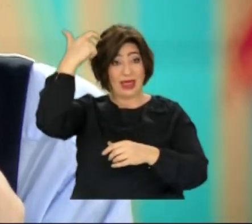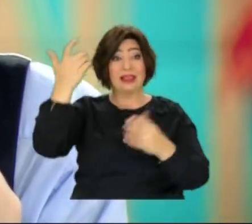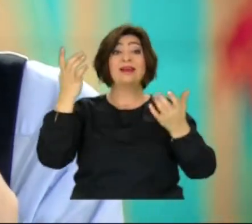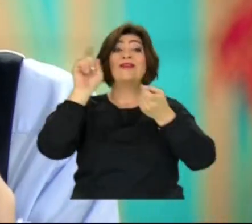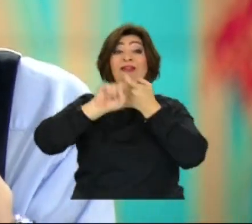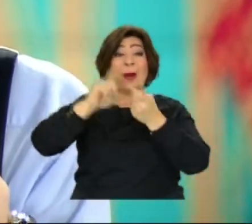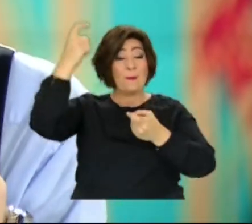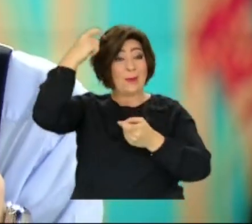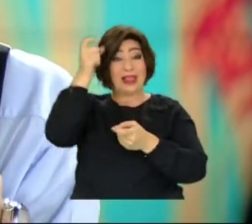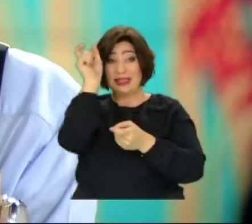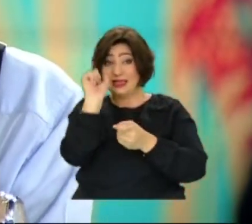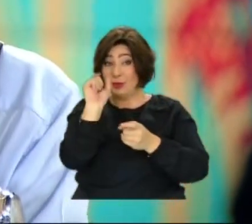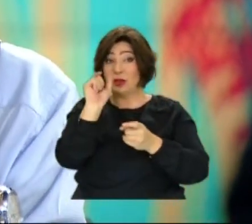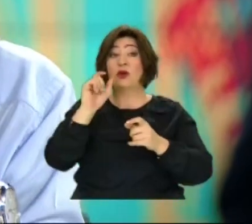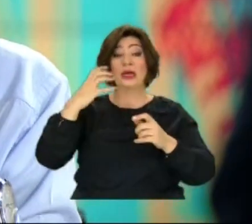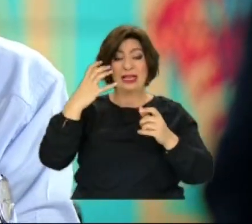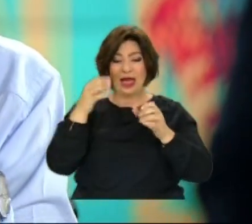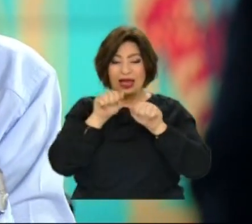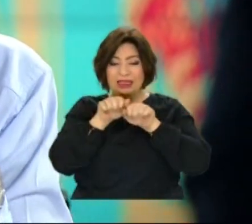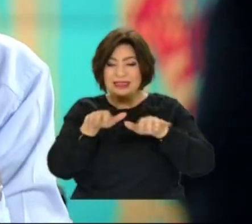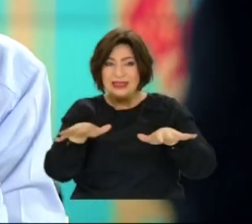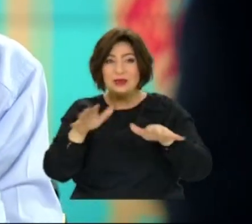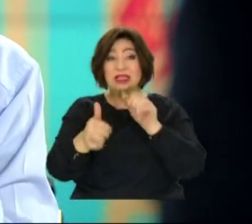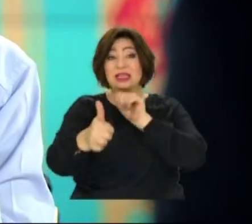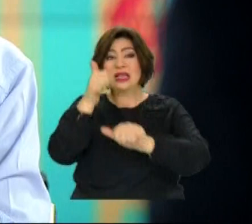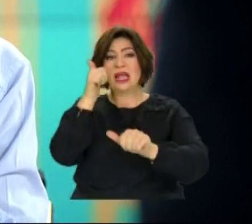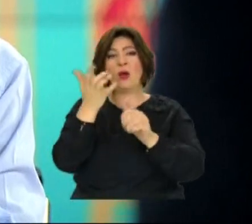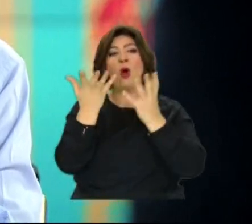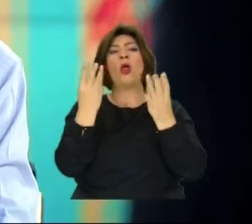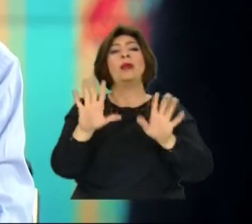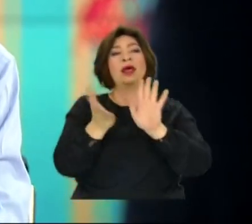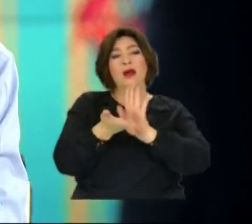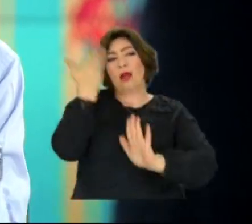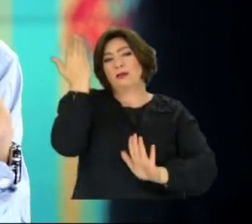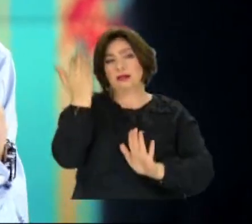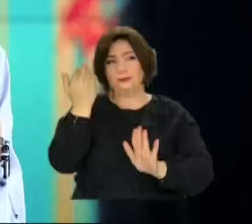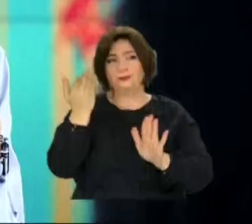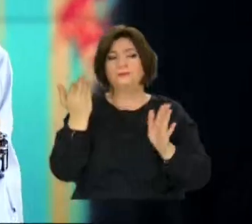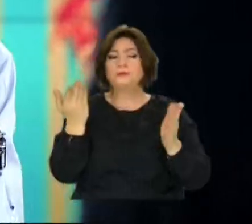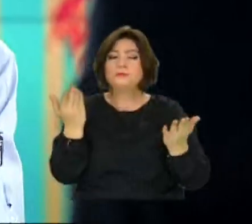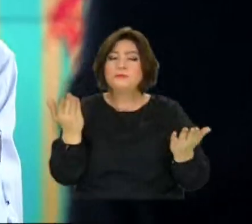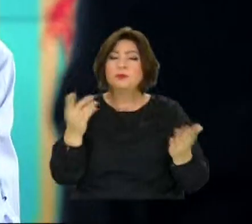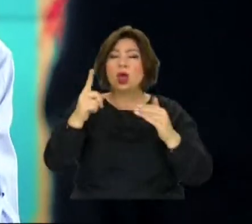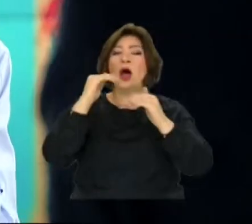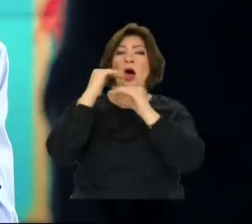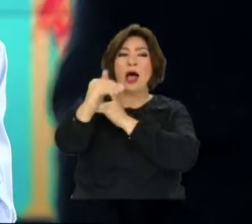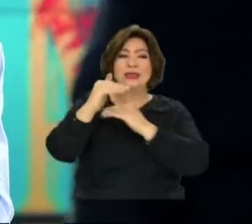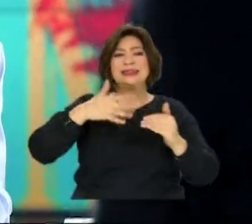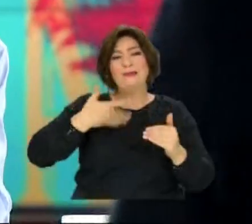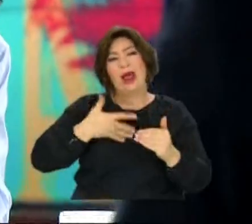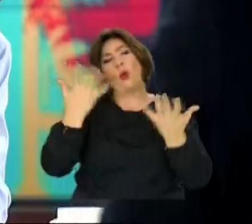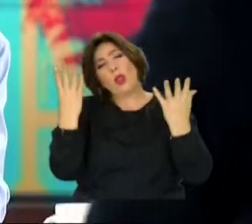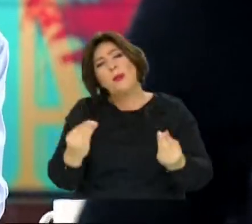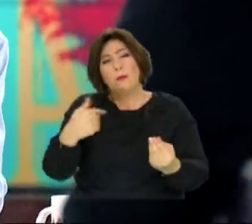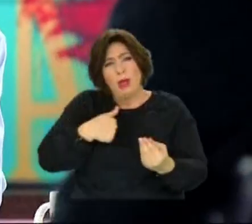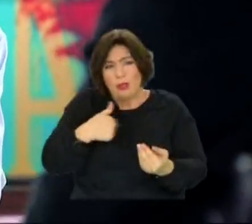ve beyin sapının fonksiyonlarının geri dönüşümsüz olarak ortadan kalkması. Çoğunlukla halktan insanlar bunu merak ediyor